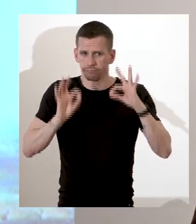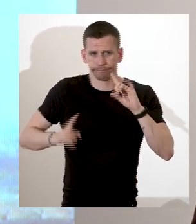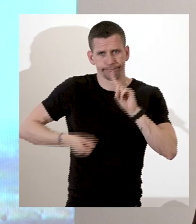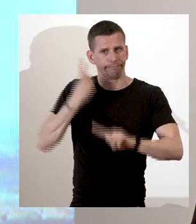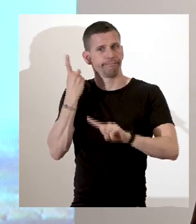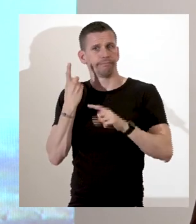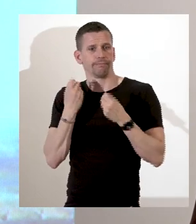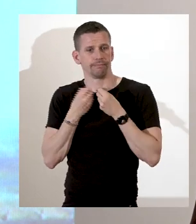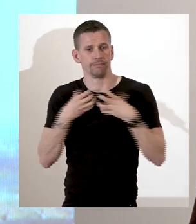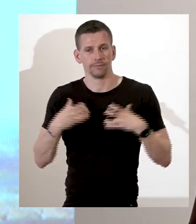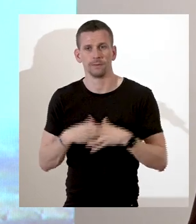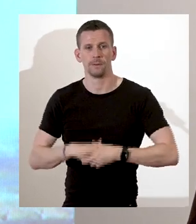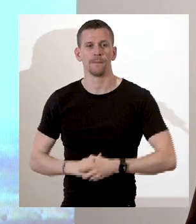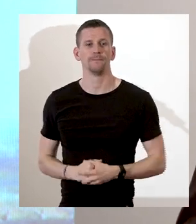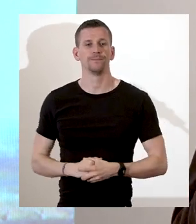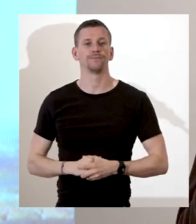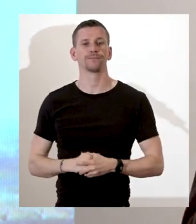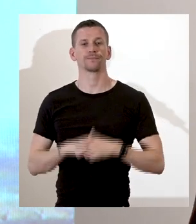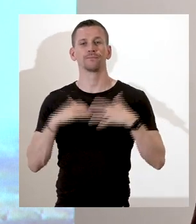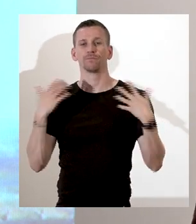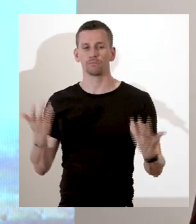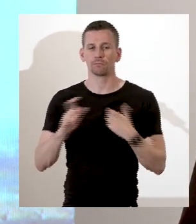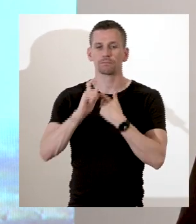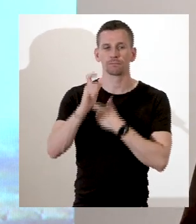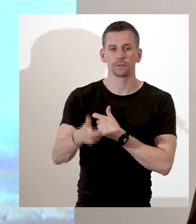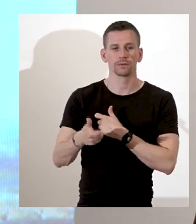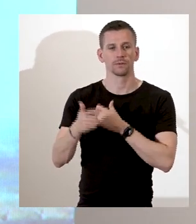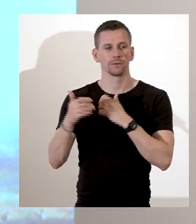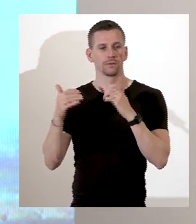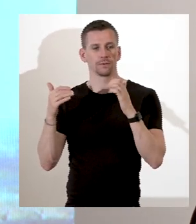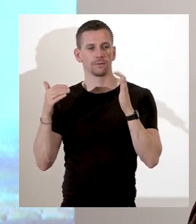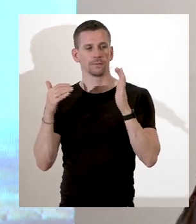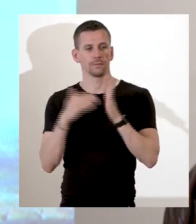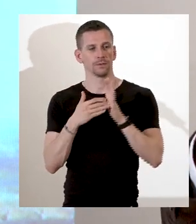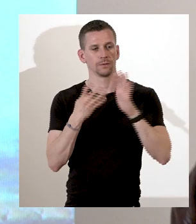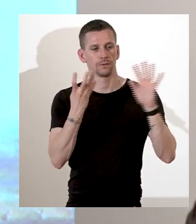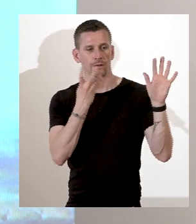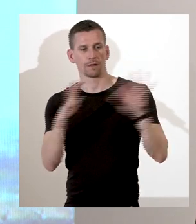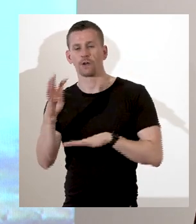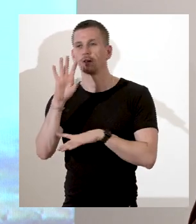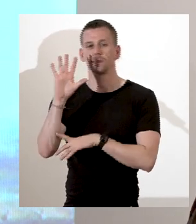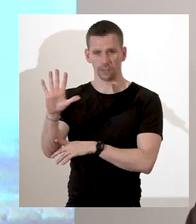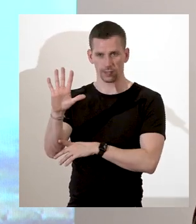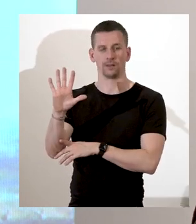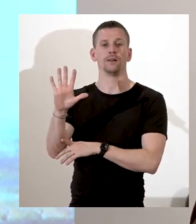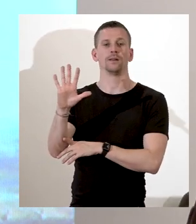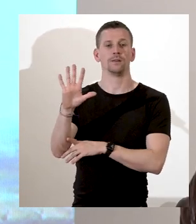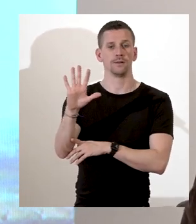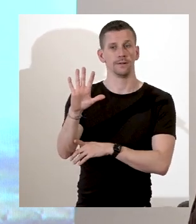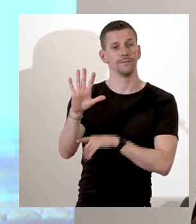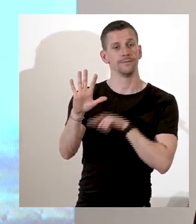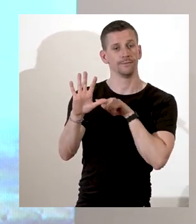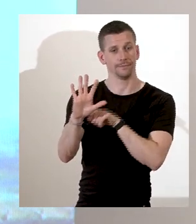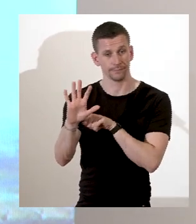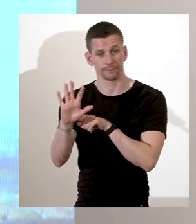tôt, en 1846. De nouvelles formes de services se développent sur le modèle du fonctionnariat, en même temps que s'imposent